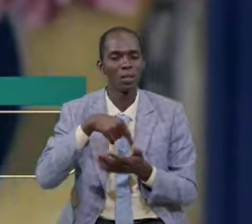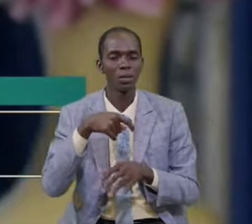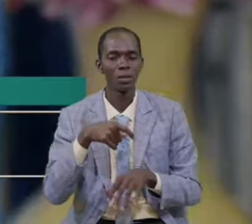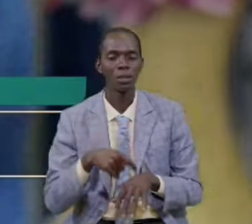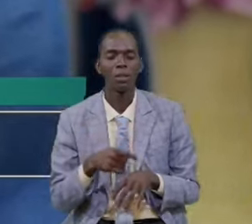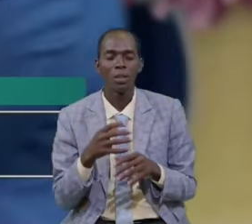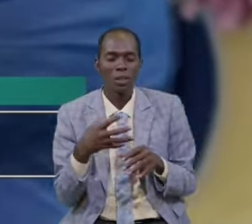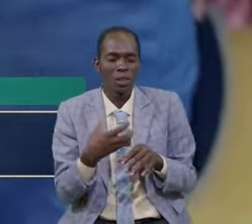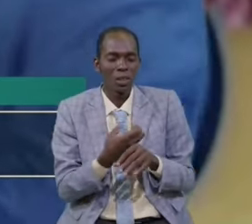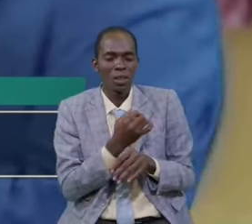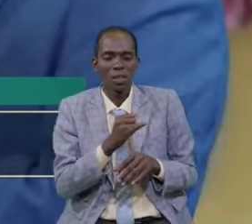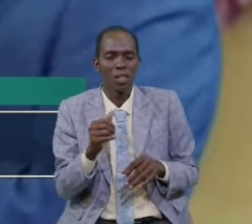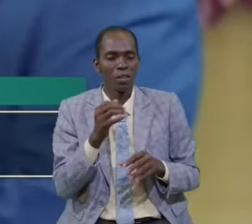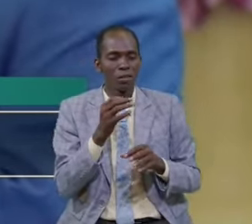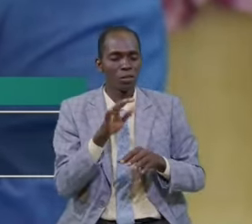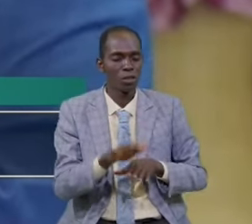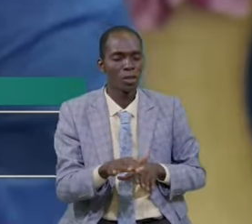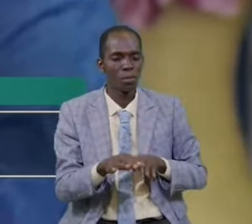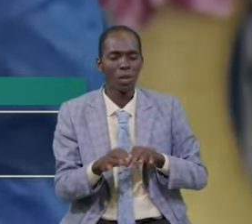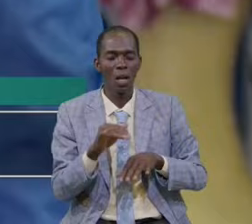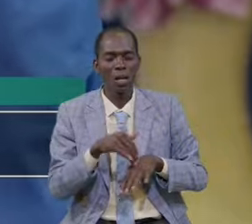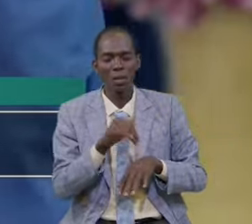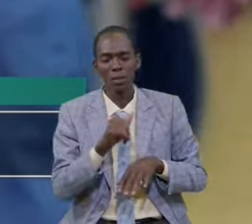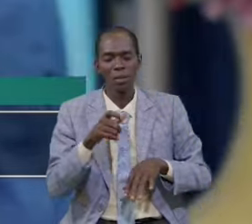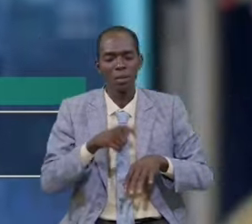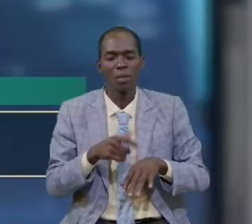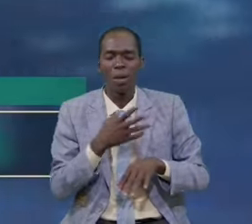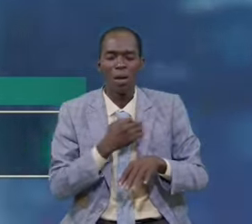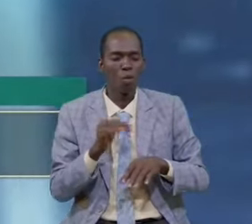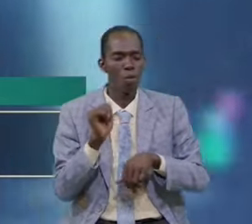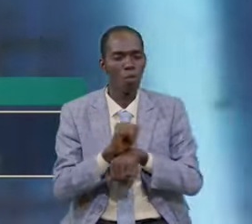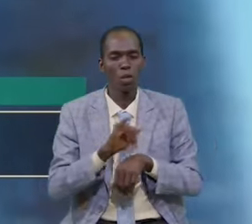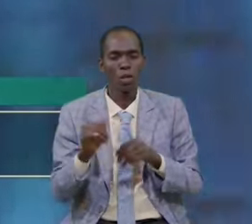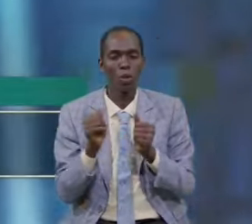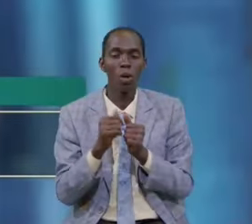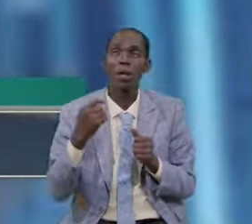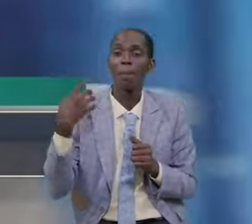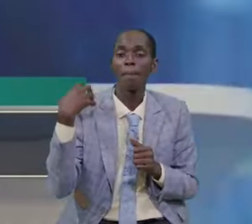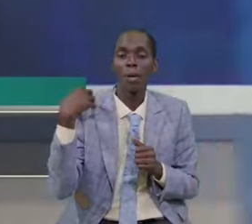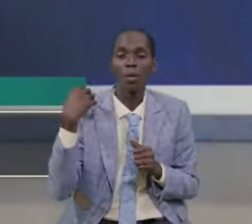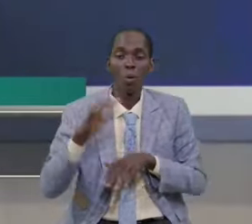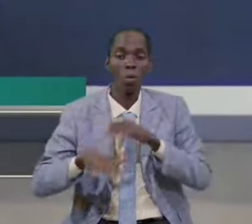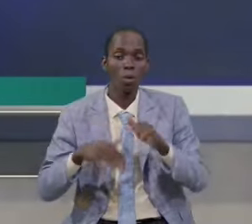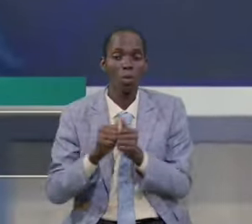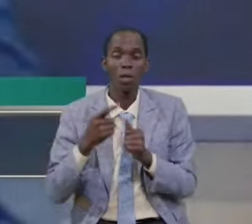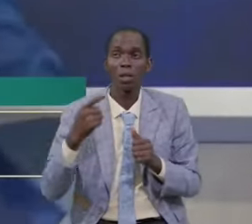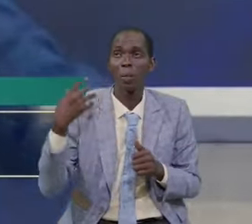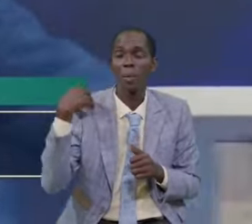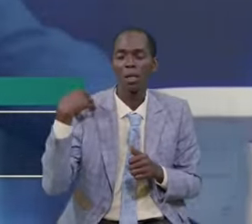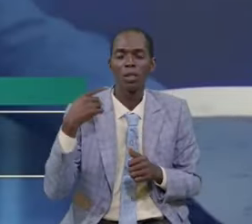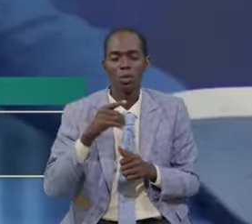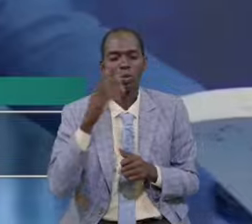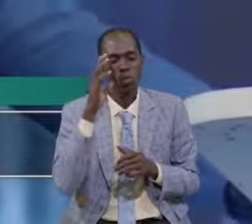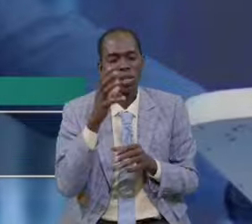faisant un pas par moment et marchant avec le maître. Tu atteindre cette gloire que le Seigneur t'a créé